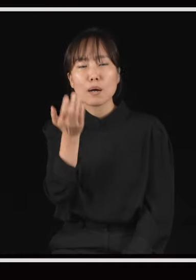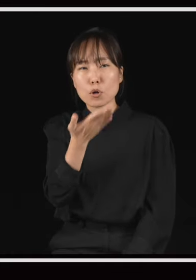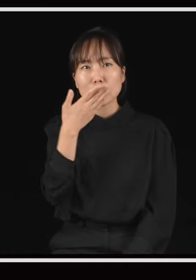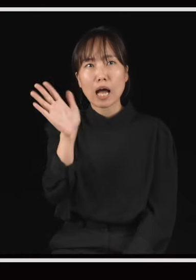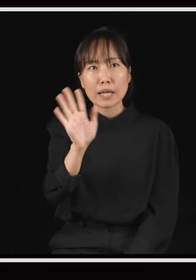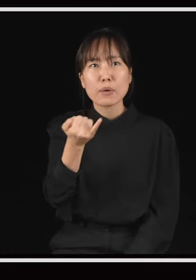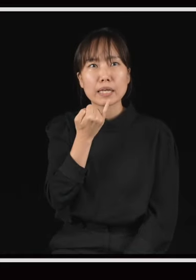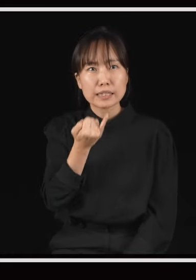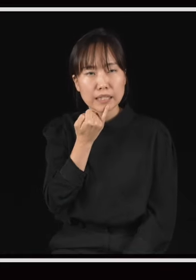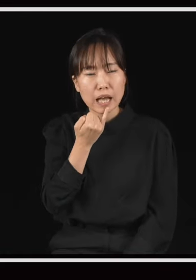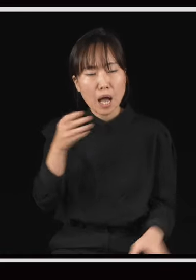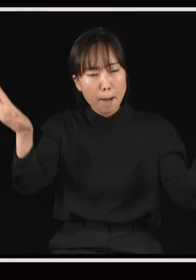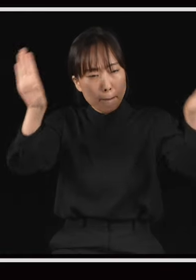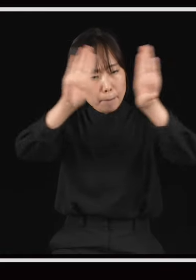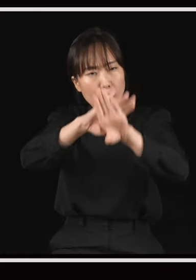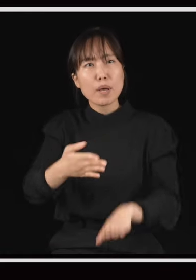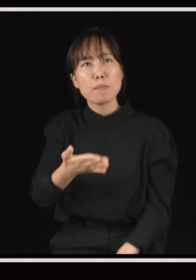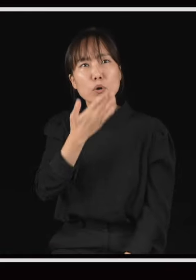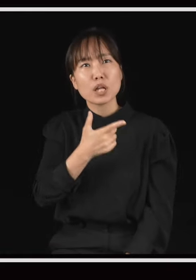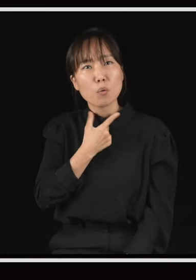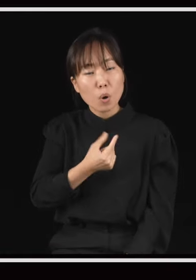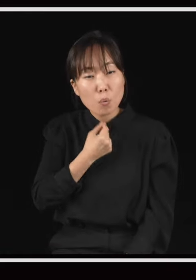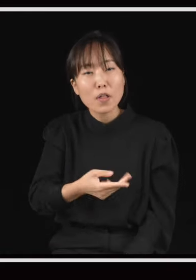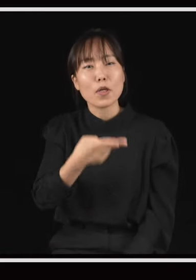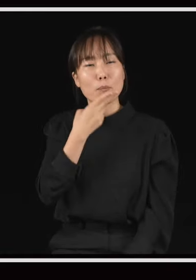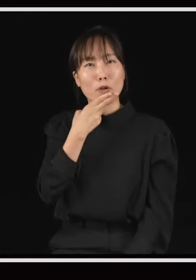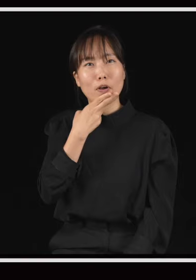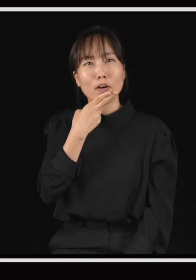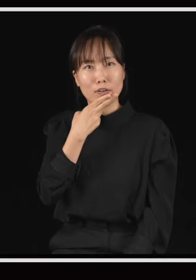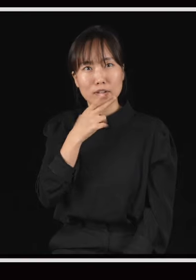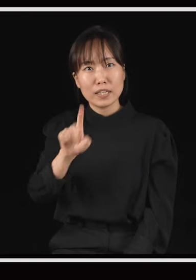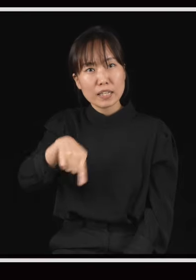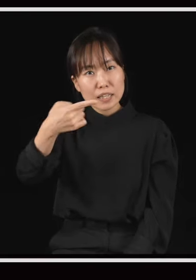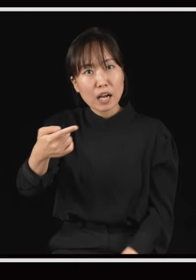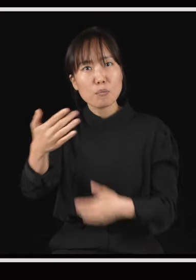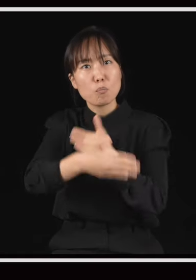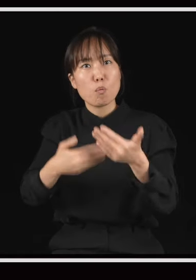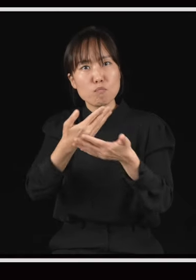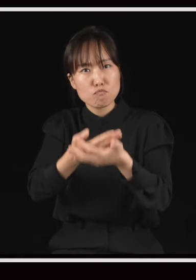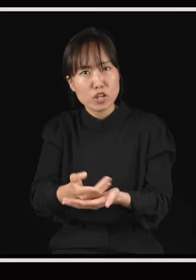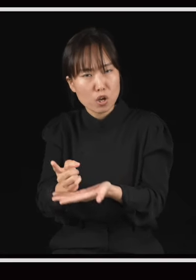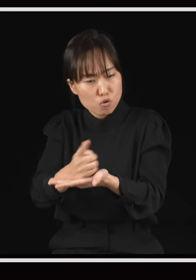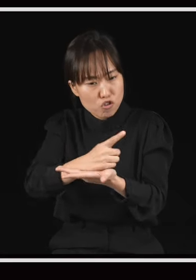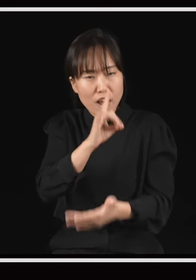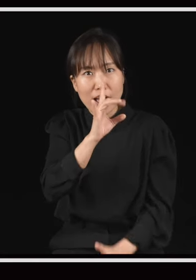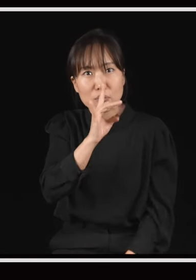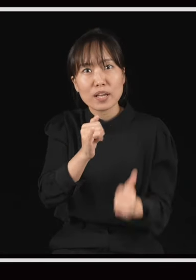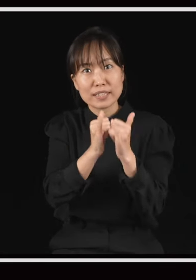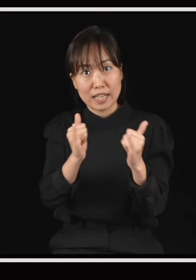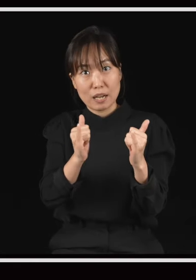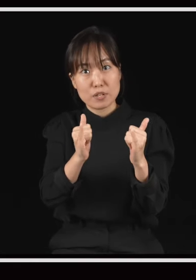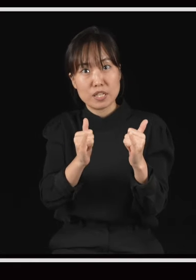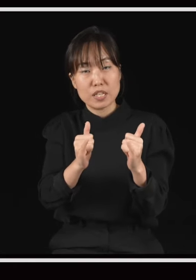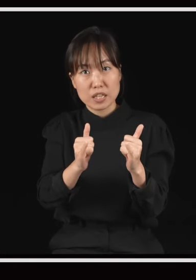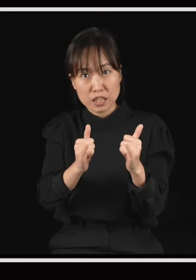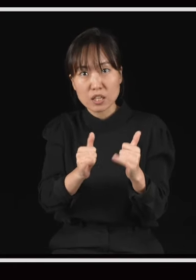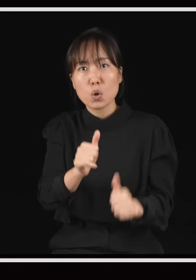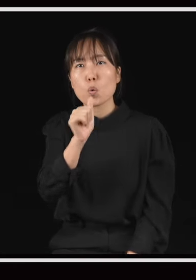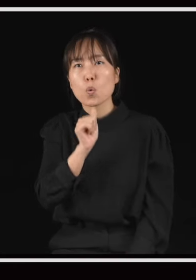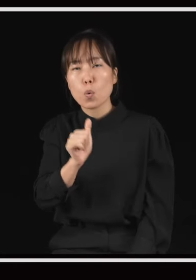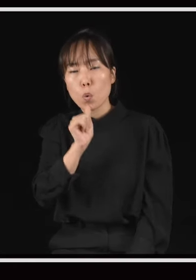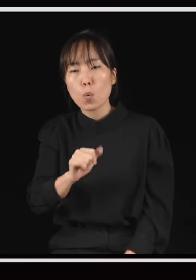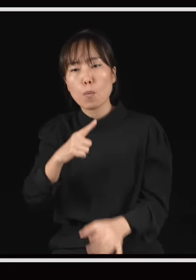있게 되고 밤에 야식이 안 땡기게 됩니다. 그리고 체중이 너무 빠지면 안 되는 분들은 이 공간에다가 아까 제가 보여드렸던